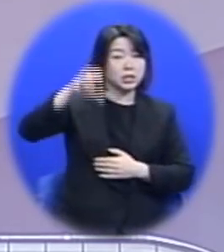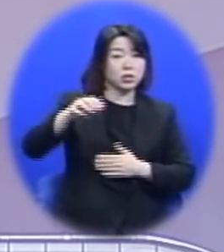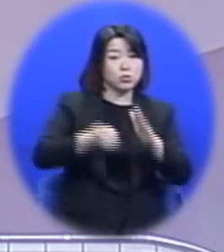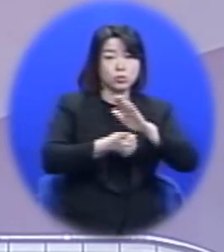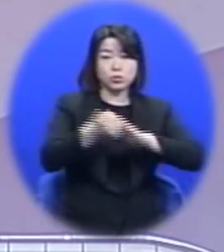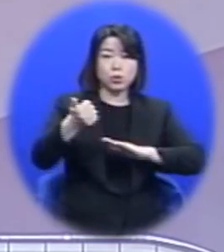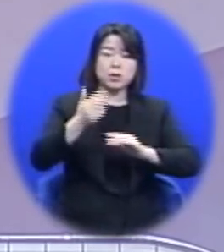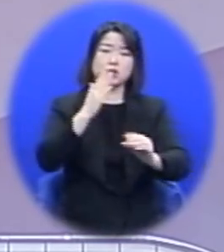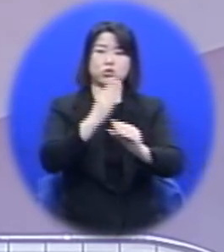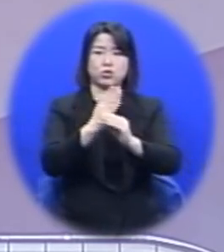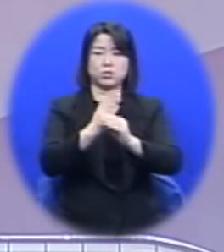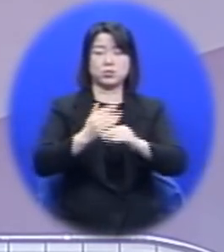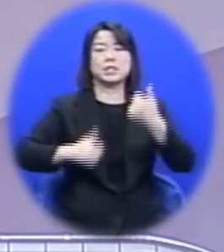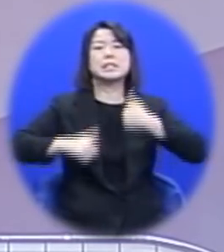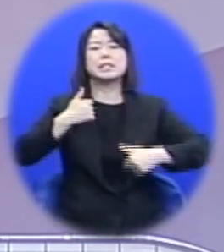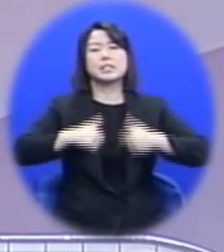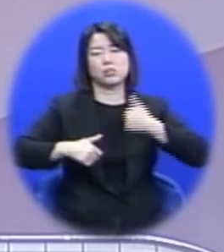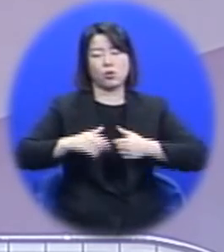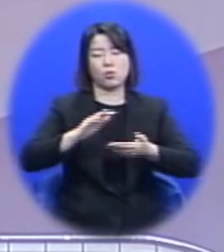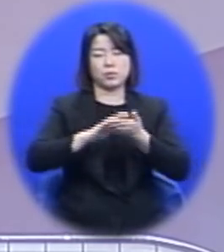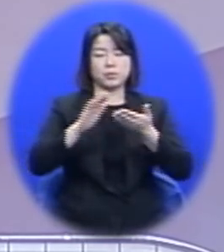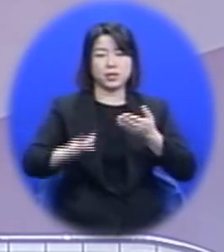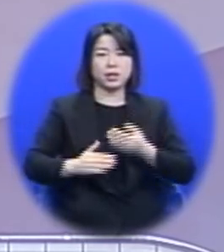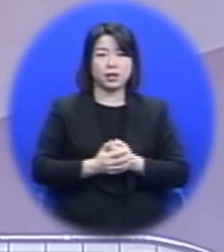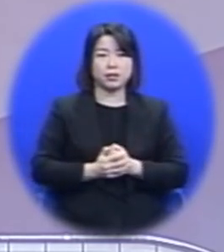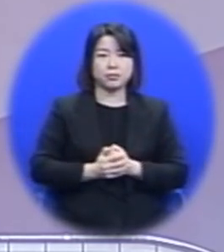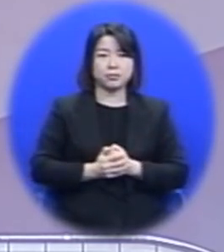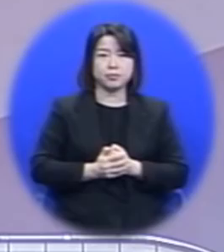핵심은요, 즐거움이에요.